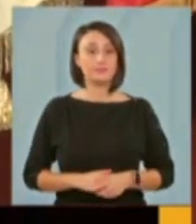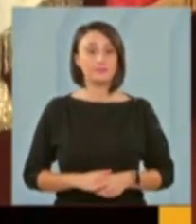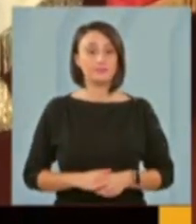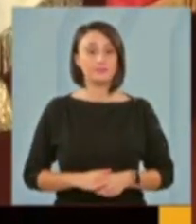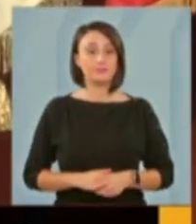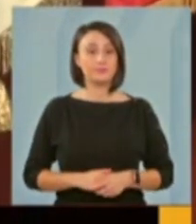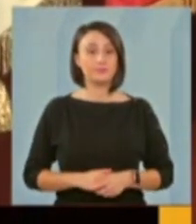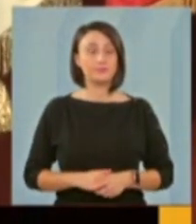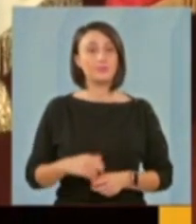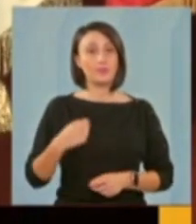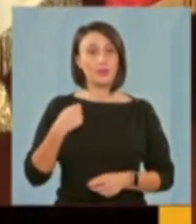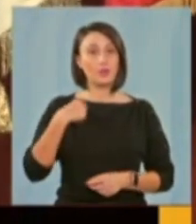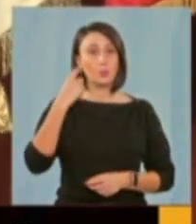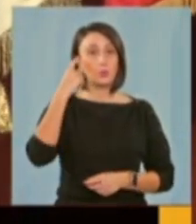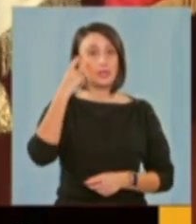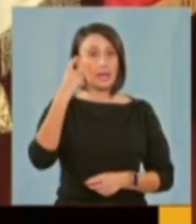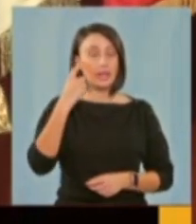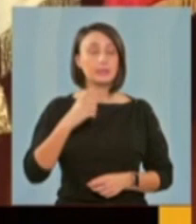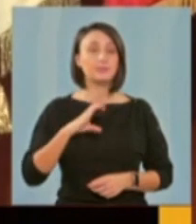De altfel, cred că